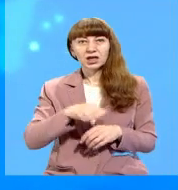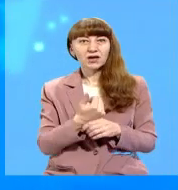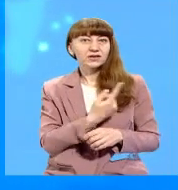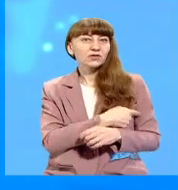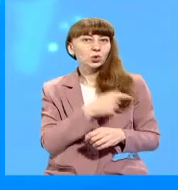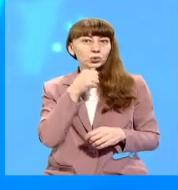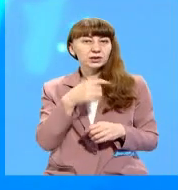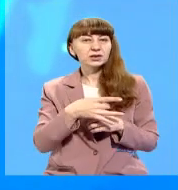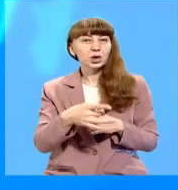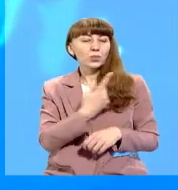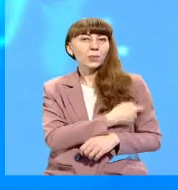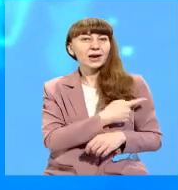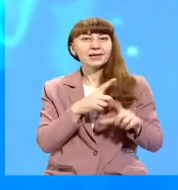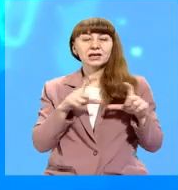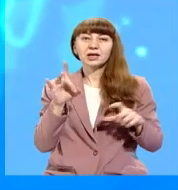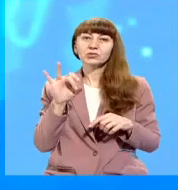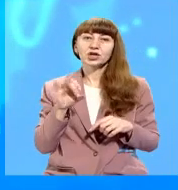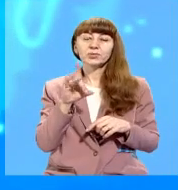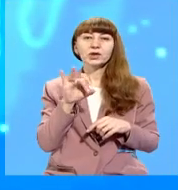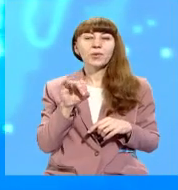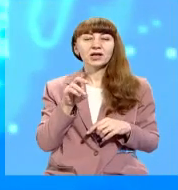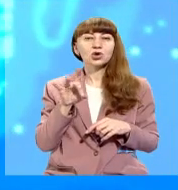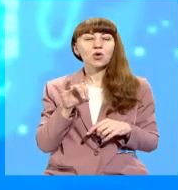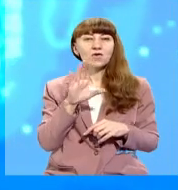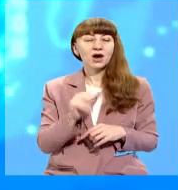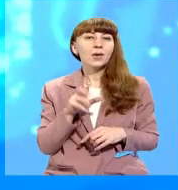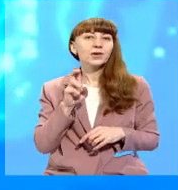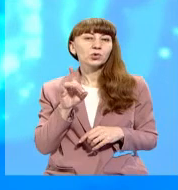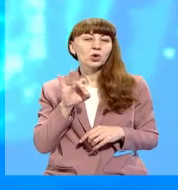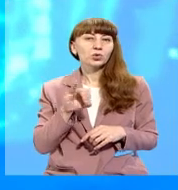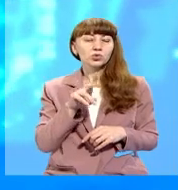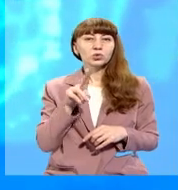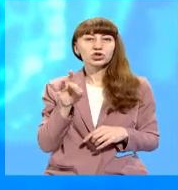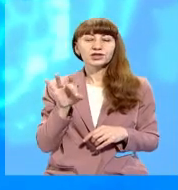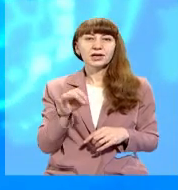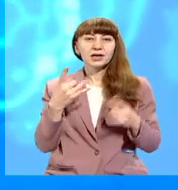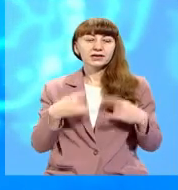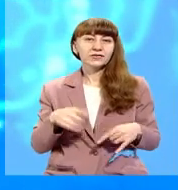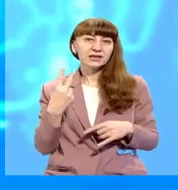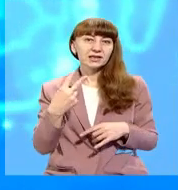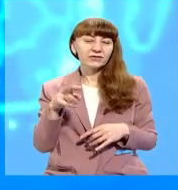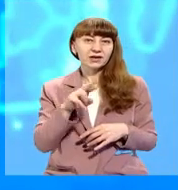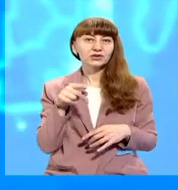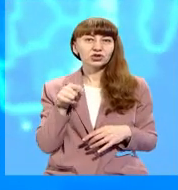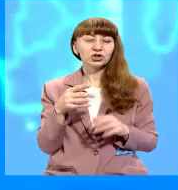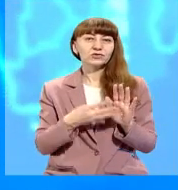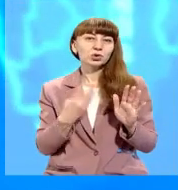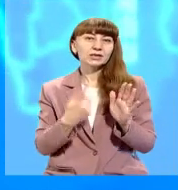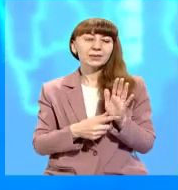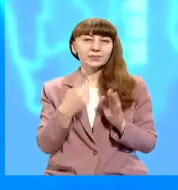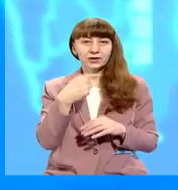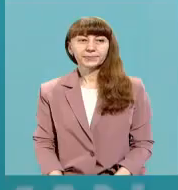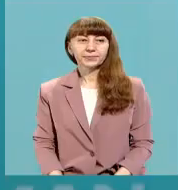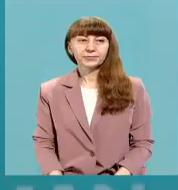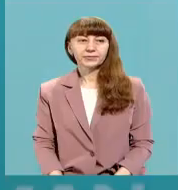Кустанайской районной больницы алимжана мирмаг кужина родилась 20 января 1971 года в Кустанайской